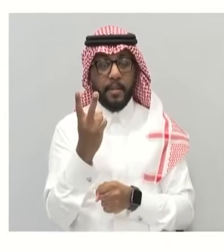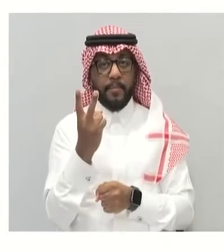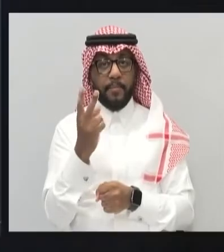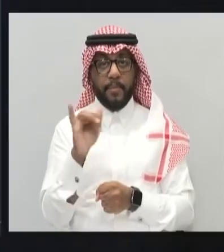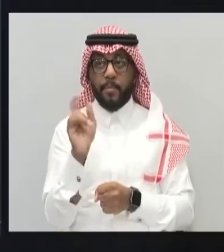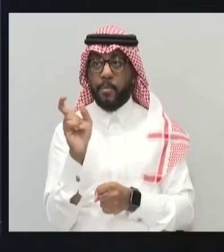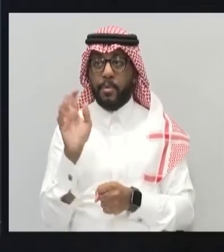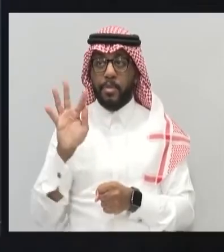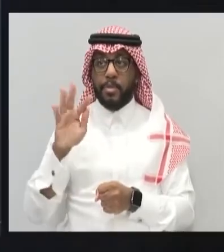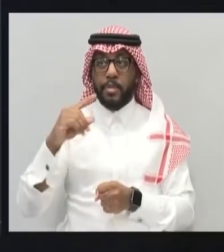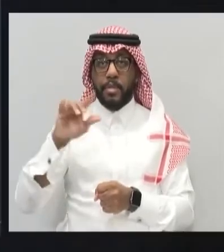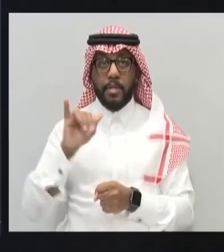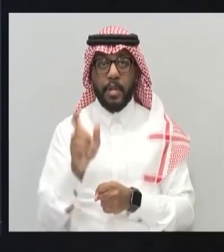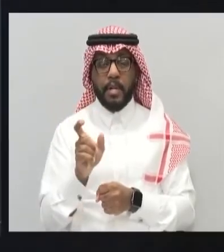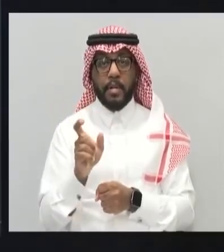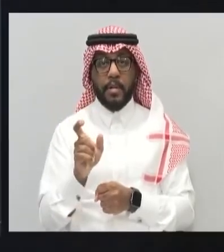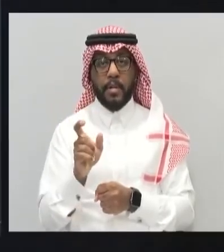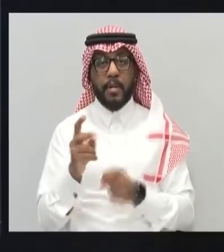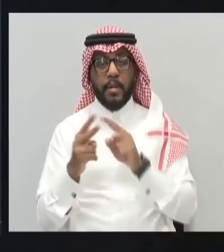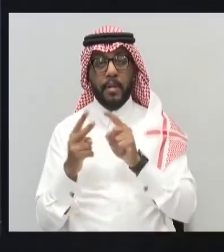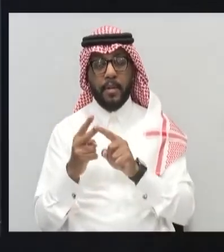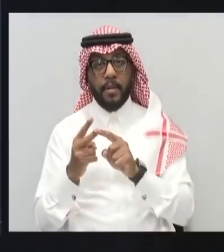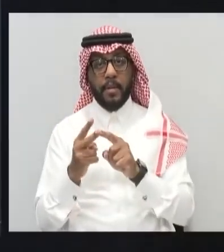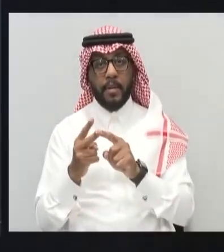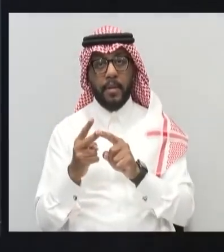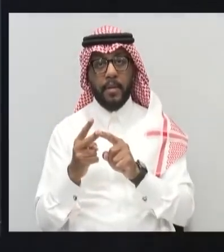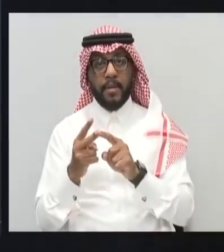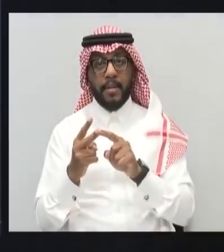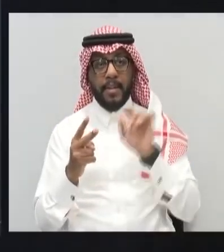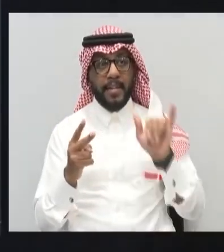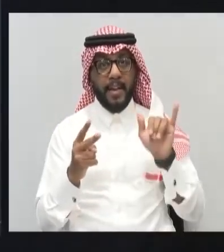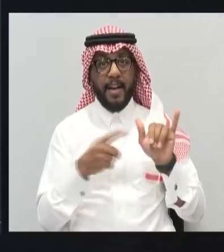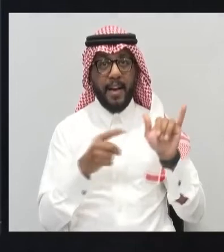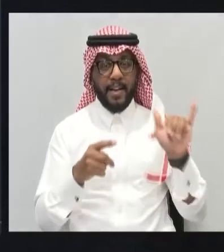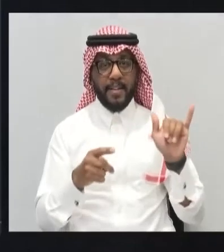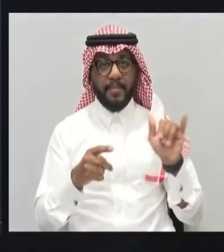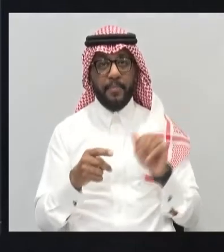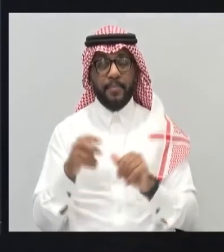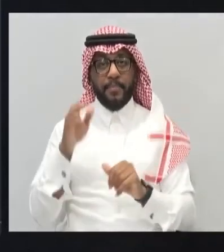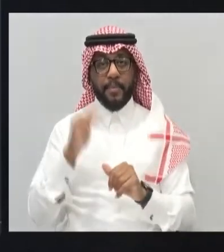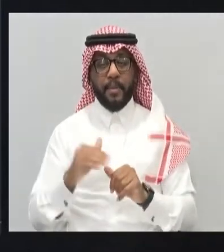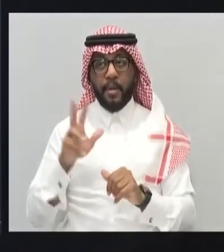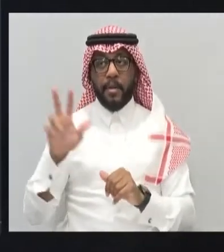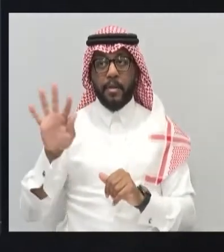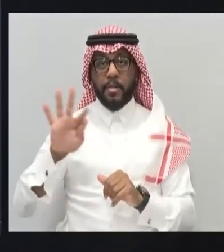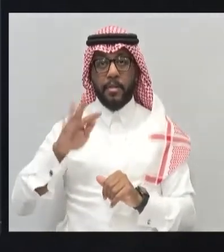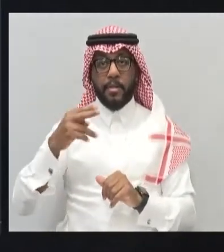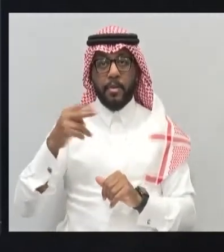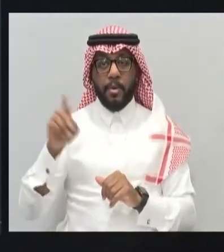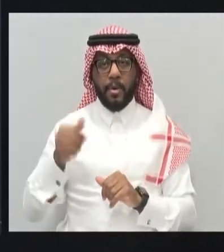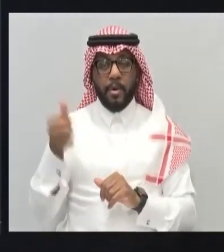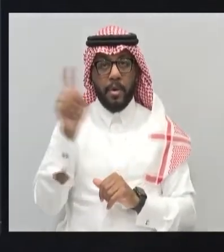حال منصوب على نصبه جا لانه مثنى وقف الشعراء منشدين هنا توافق في العدد لانه